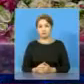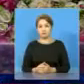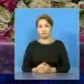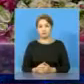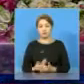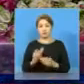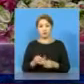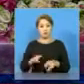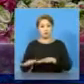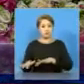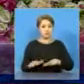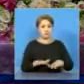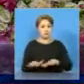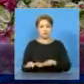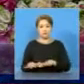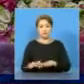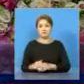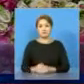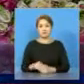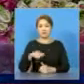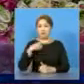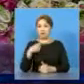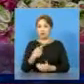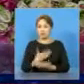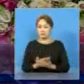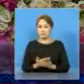Осы шарада айтып өткендей,